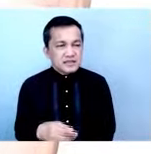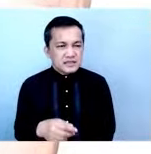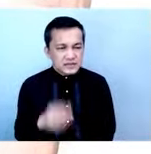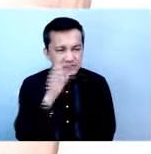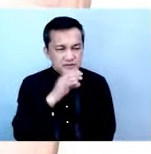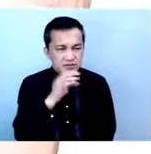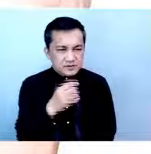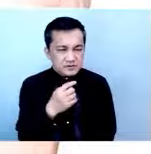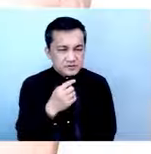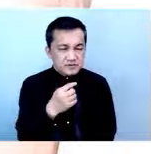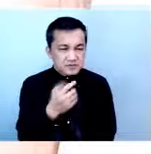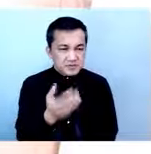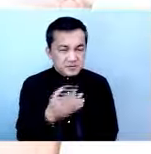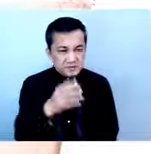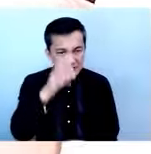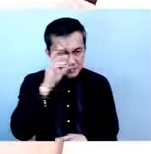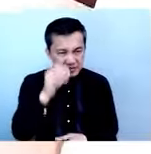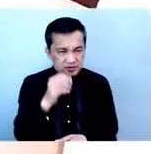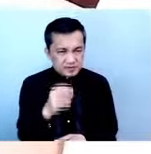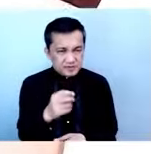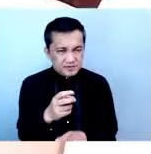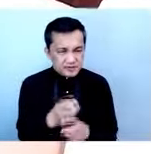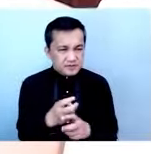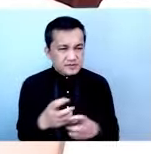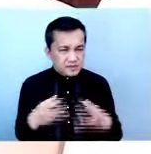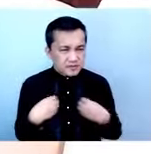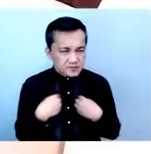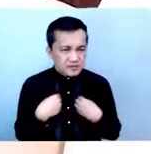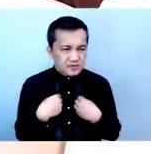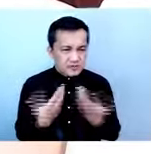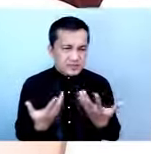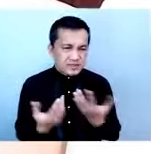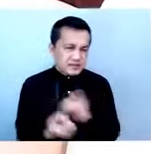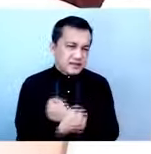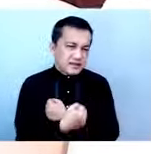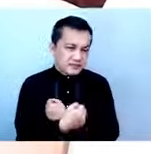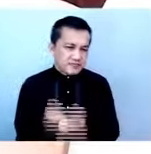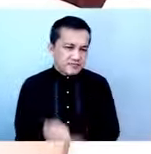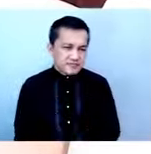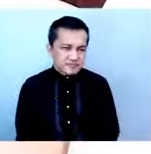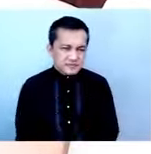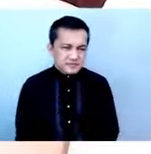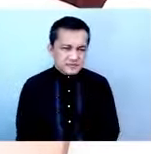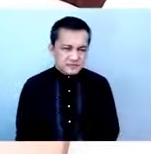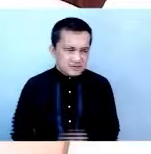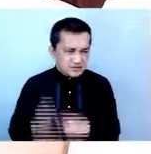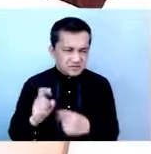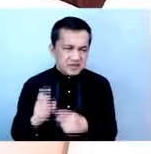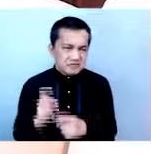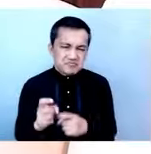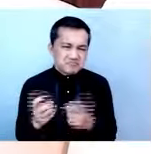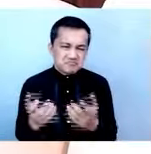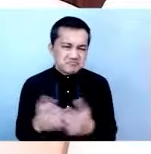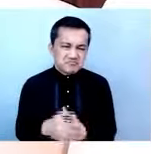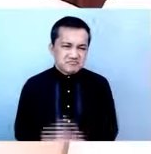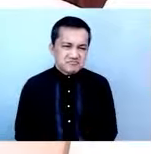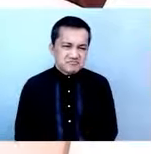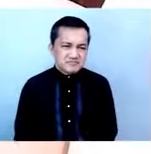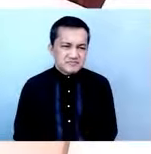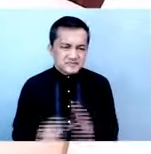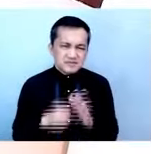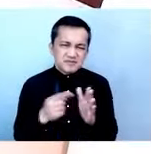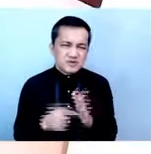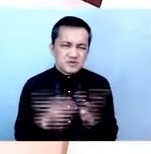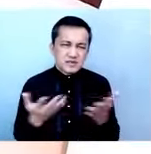ng lalaki. And kuminsan mahirap tanggapin kung wala na din yung love. Yes. So idadaan mo sa bigay, regalo. Sometimes masakit talaga eh,